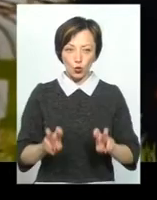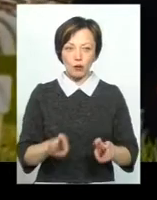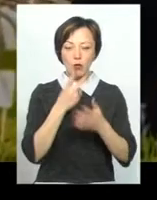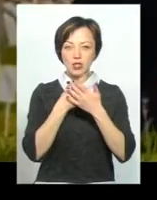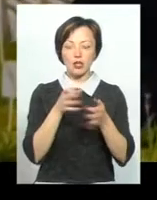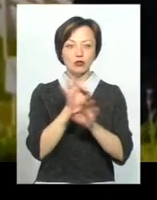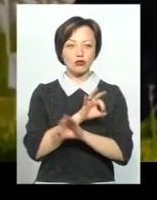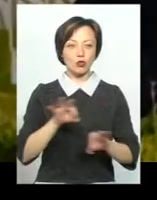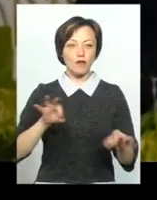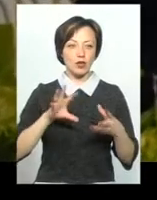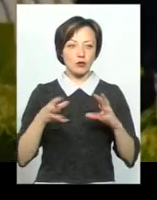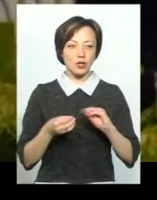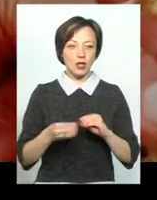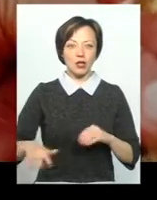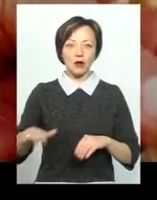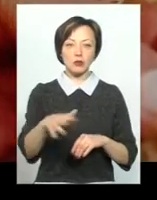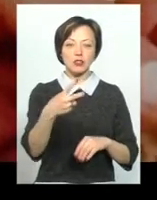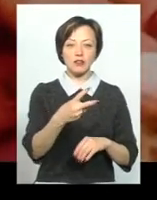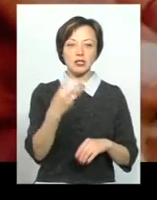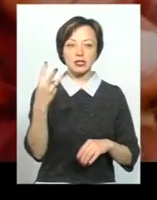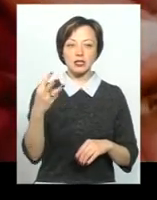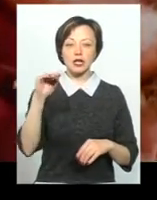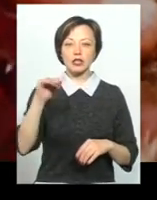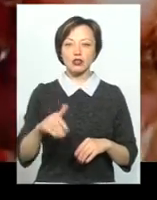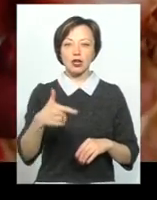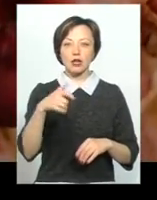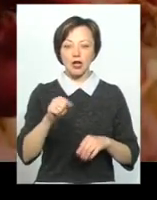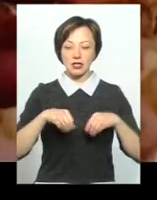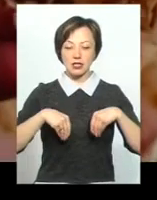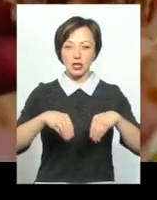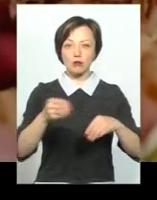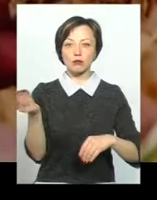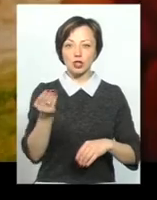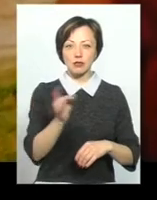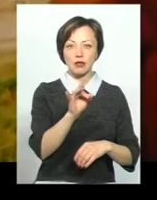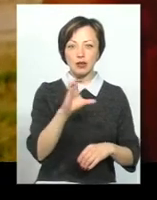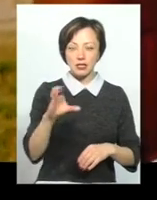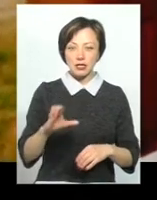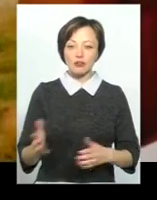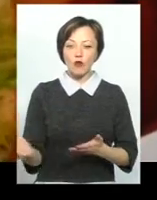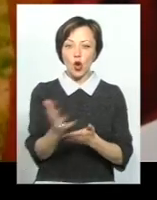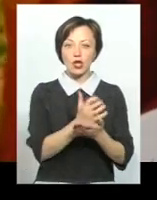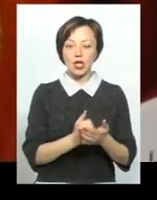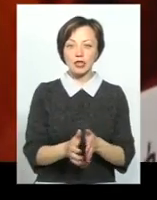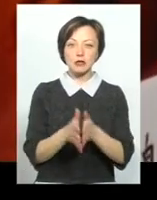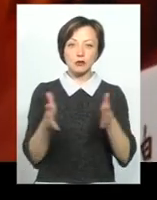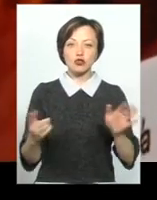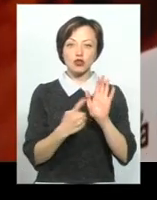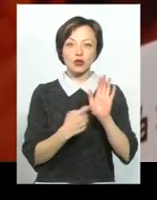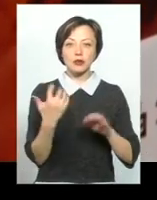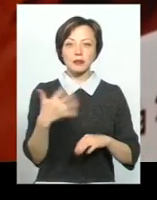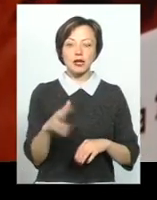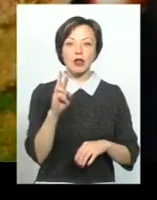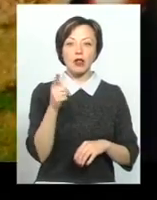чудовий результат. На площі 23 тисячі гектарів, засаджених пшеницею та рисом, врожай збільшили на 650 кілограмів з